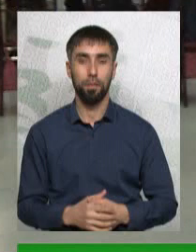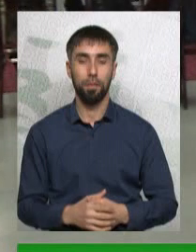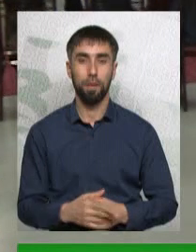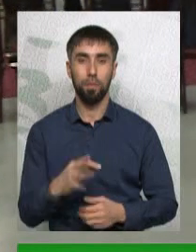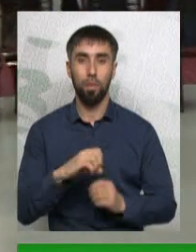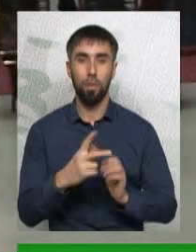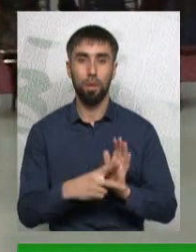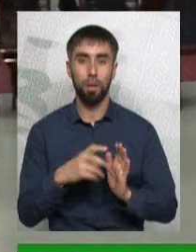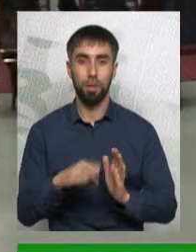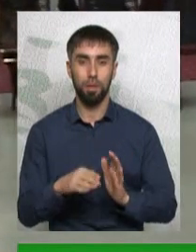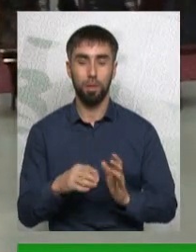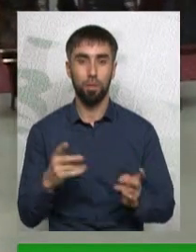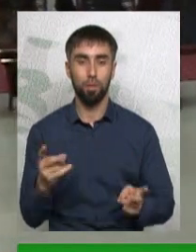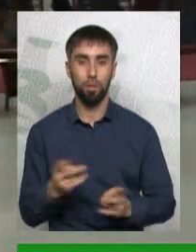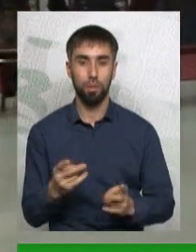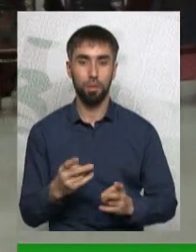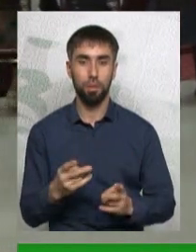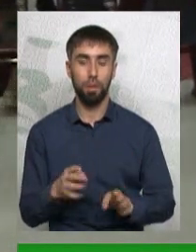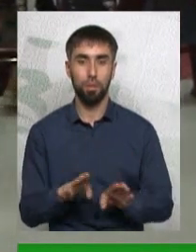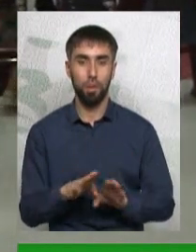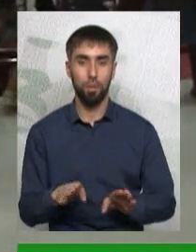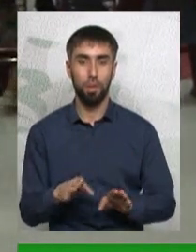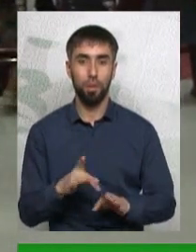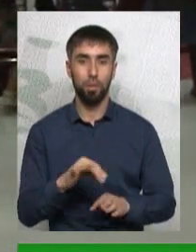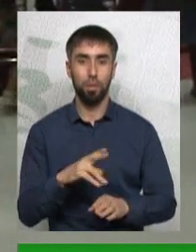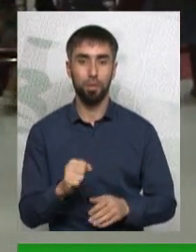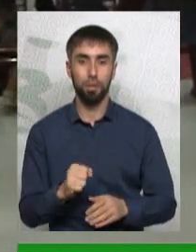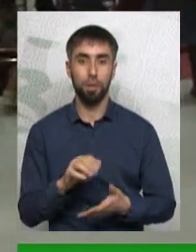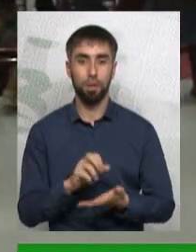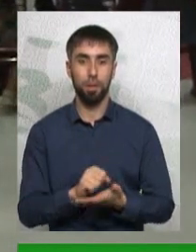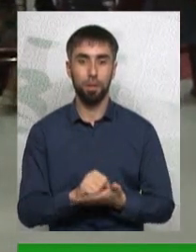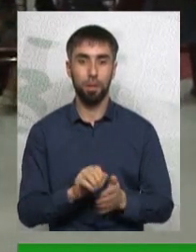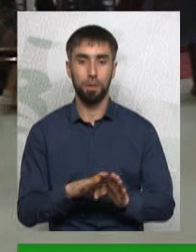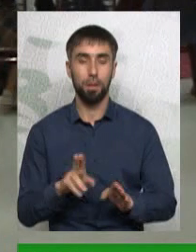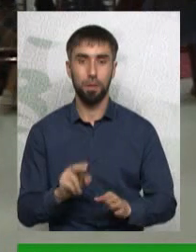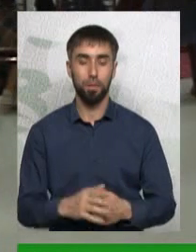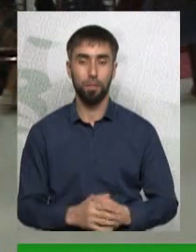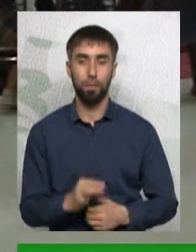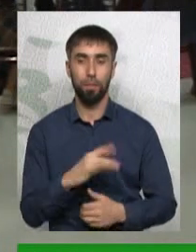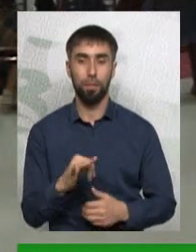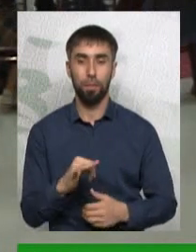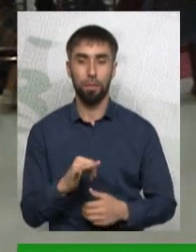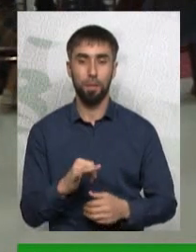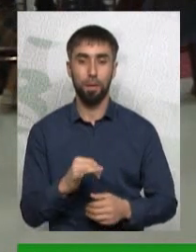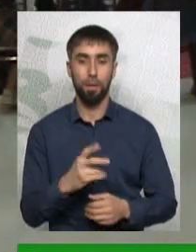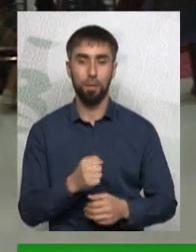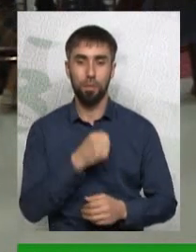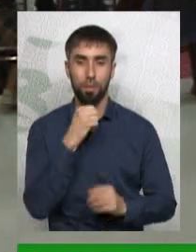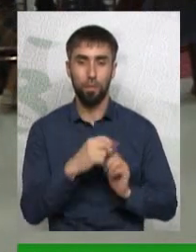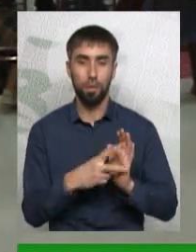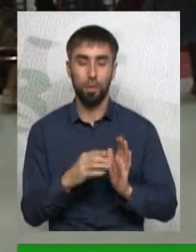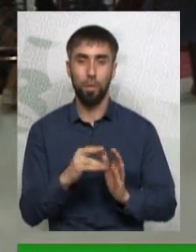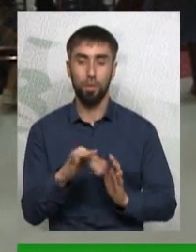Несовершеннолетние нуждаются в подобного рода занятиях, так как несовершеннолетние